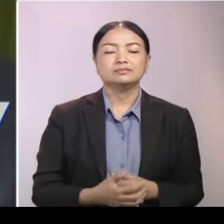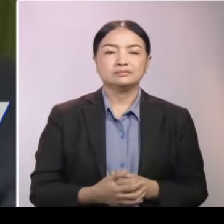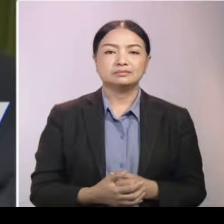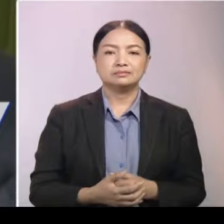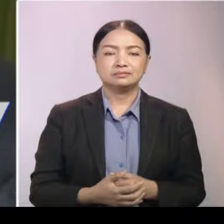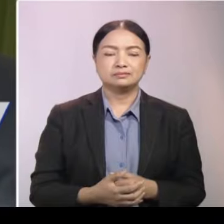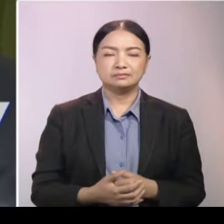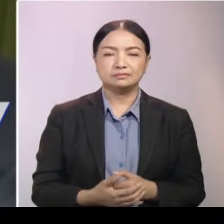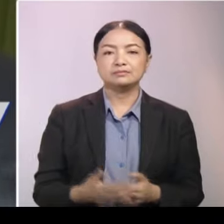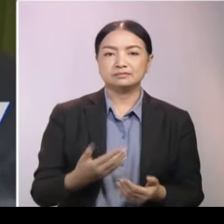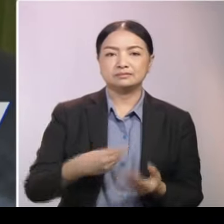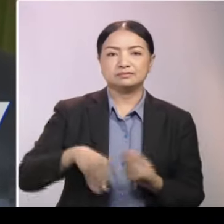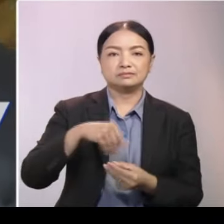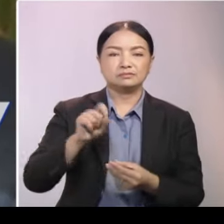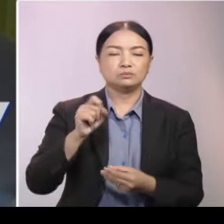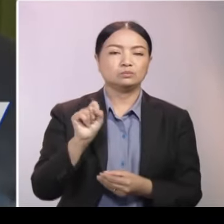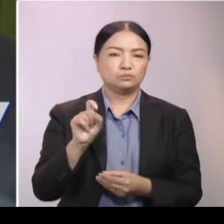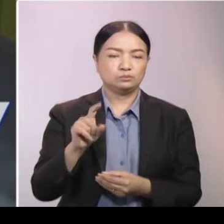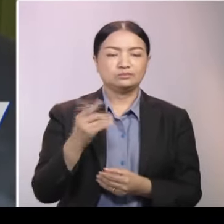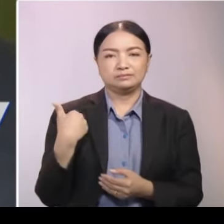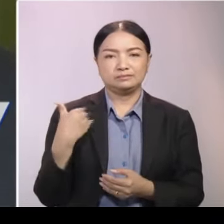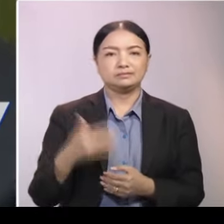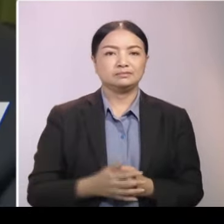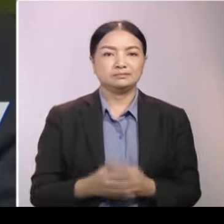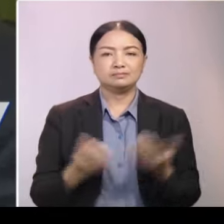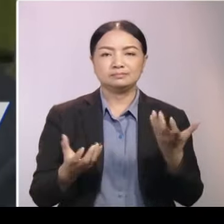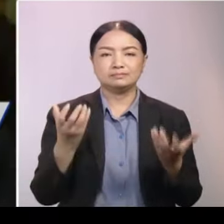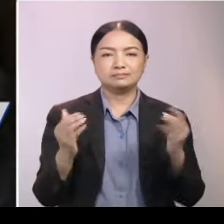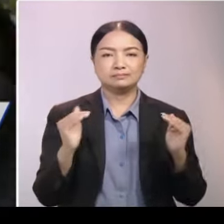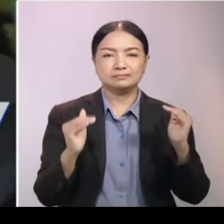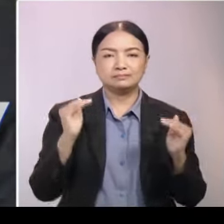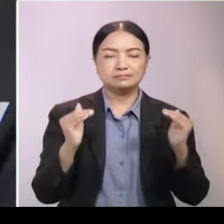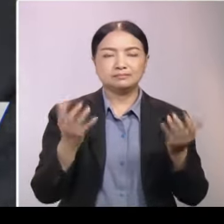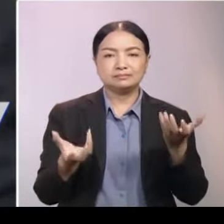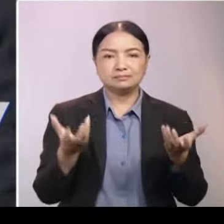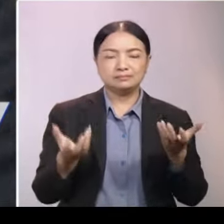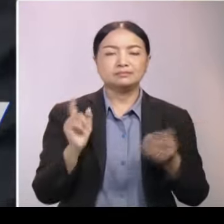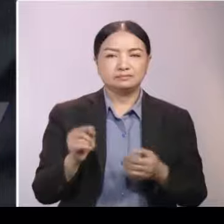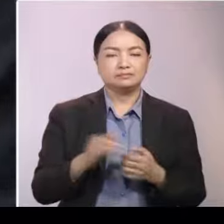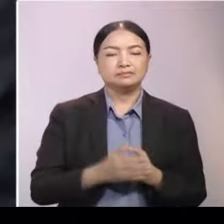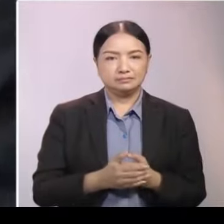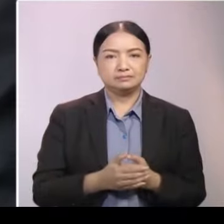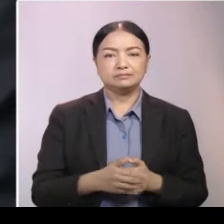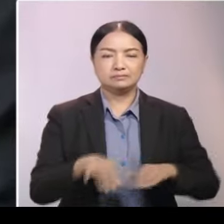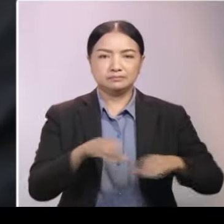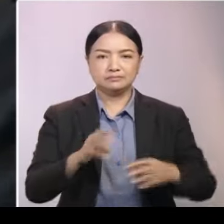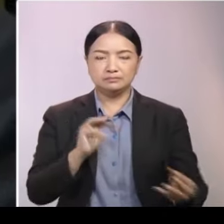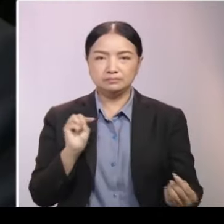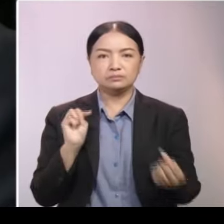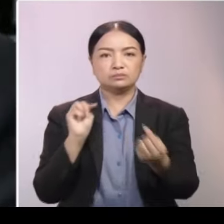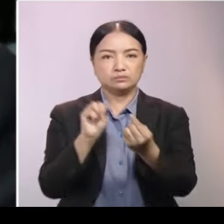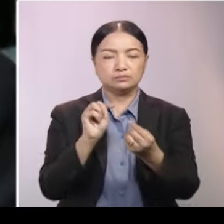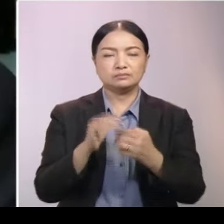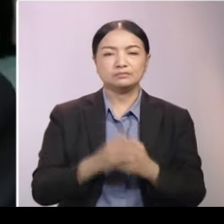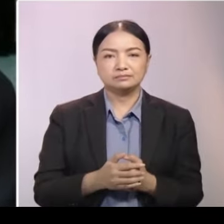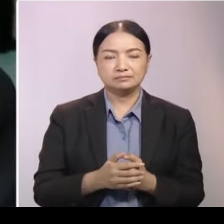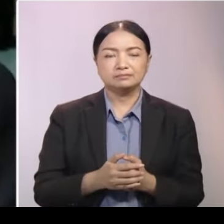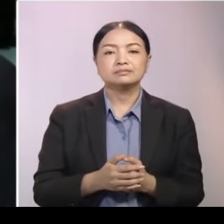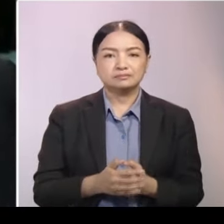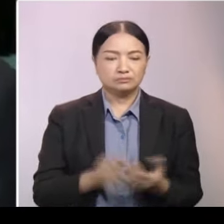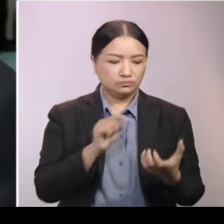าหนึ่งคือการกระตุ้นเศรษฐกิจก็ต้องรีบมันบาลานซ์ครับคือรัฐบาลก็ต้องบริหารให้มันมีความเหมาะสมในส่วนของ wallet ก็ต้